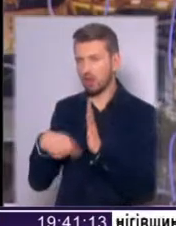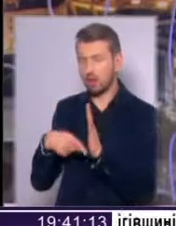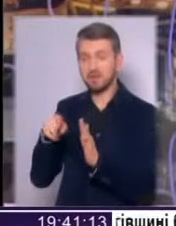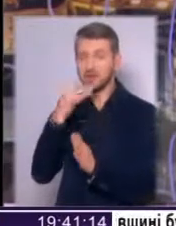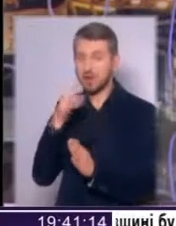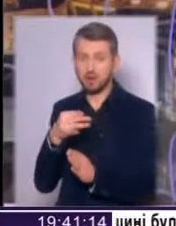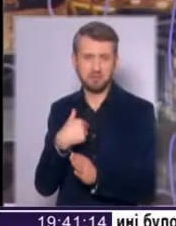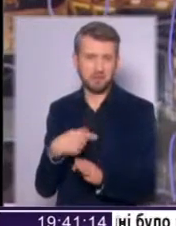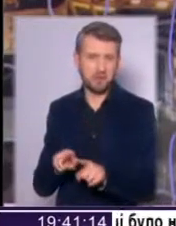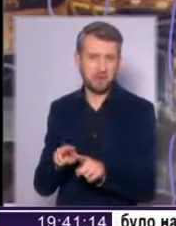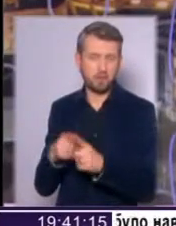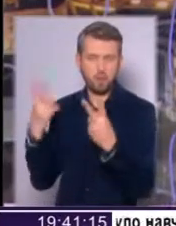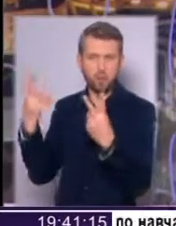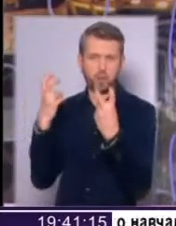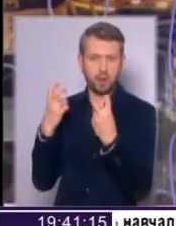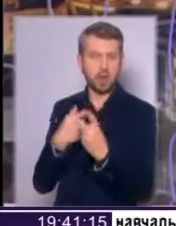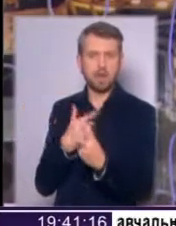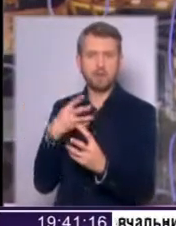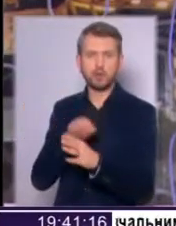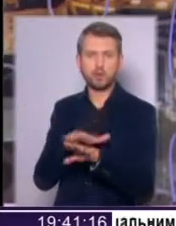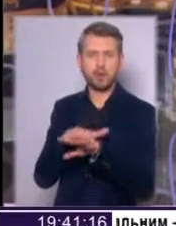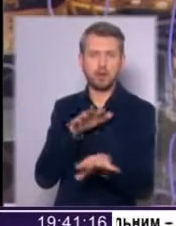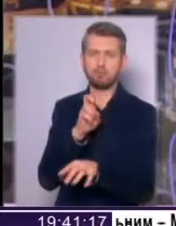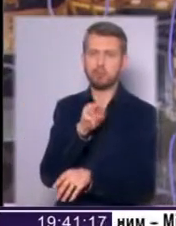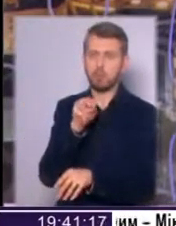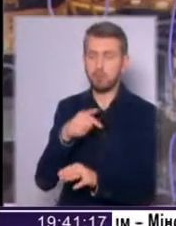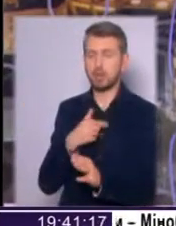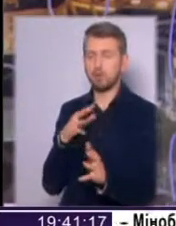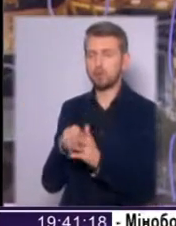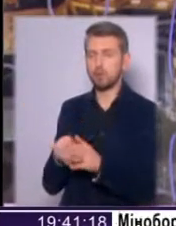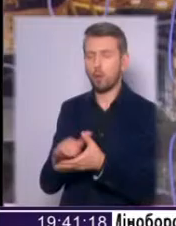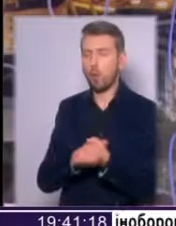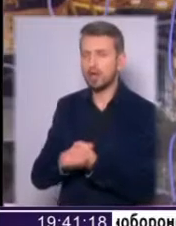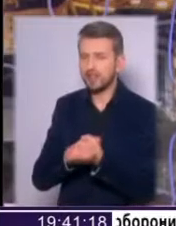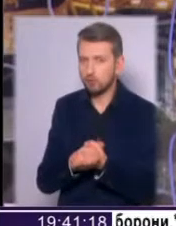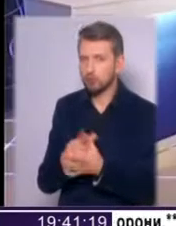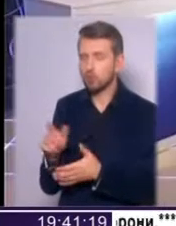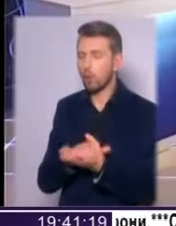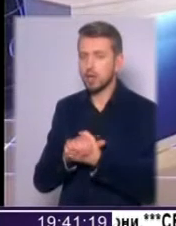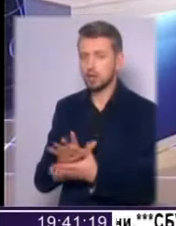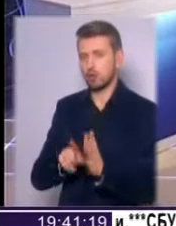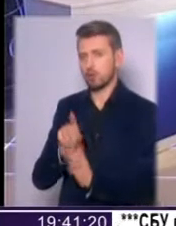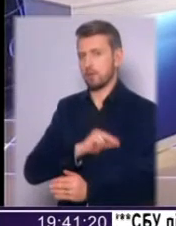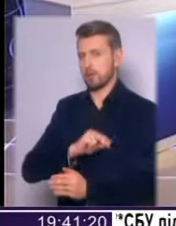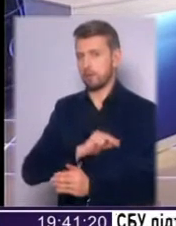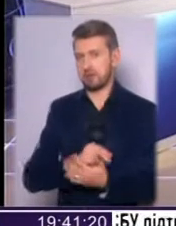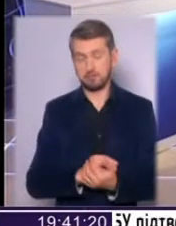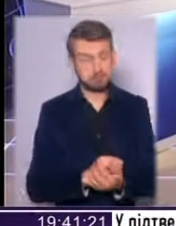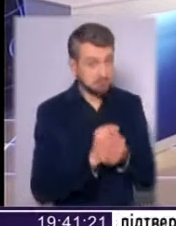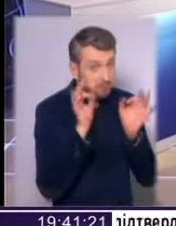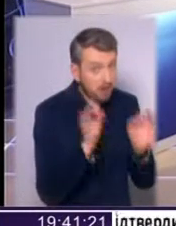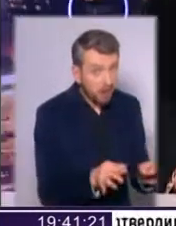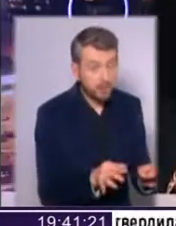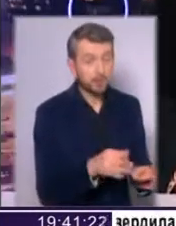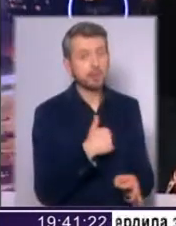би мене не називали, я увійшов не до лав БПП, а я увійшов до коаліції, для того, щоб коаліція запрацювала. Абсолютно точно. Тобто я скажу більше, що